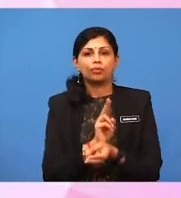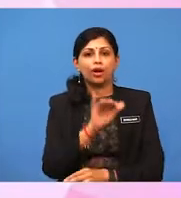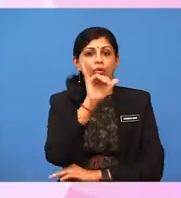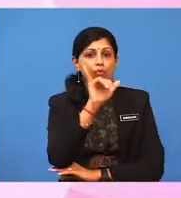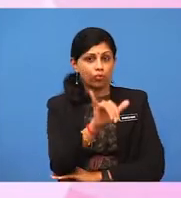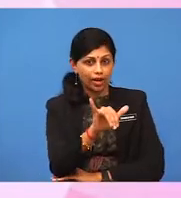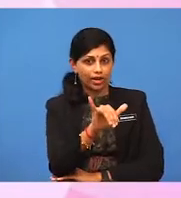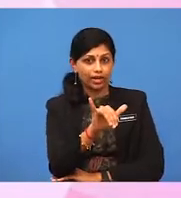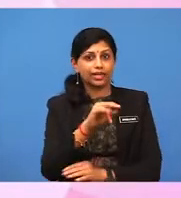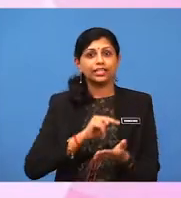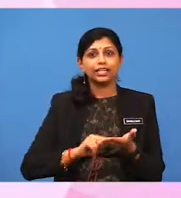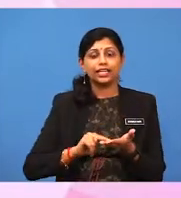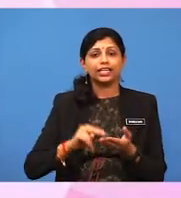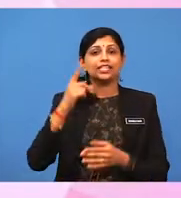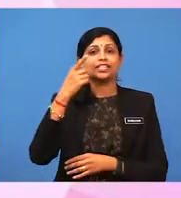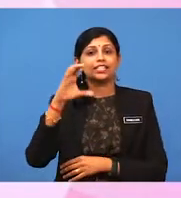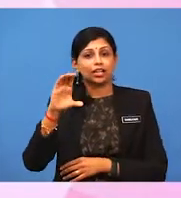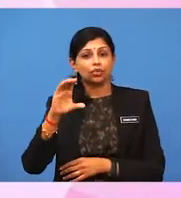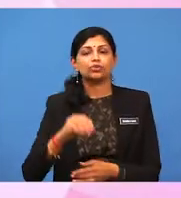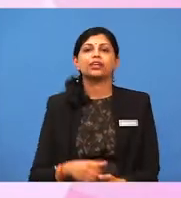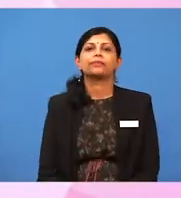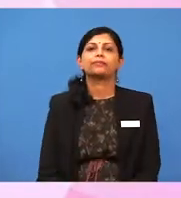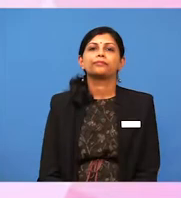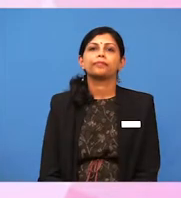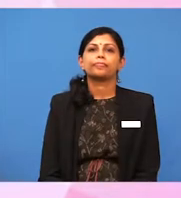diberi nilai integer sebanyak 100.